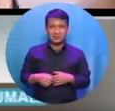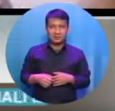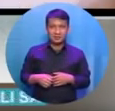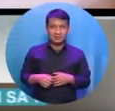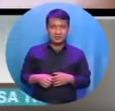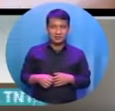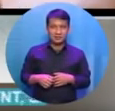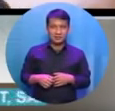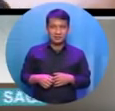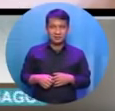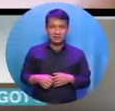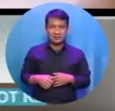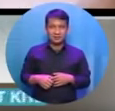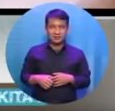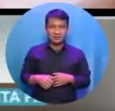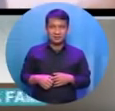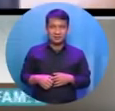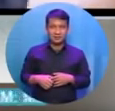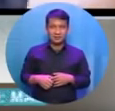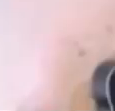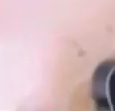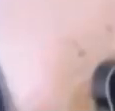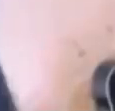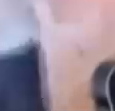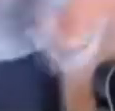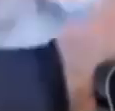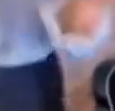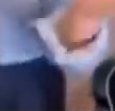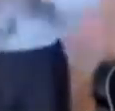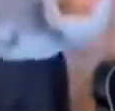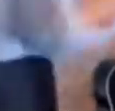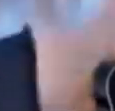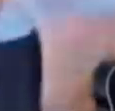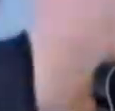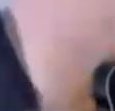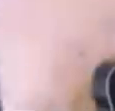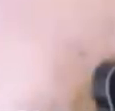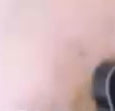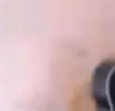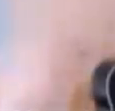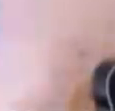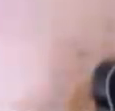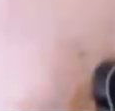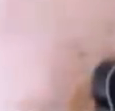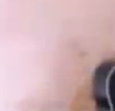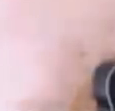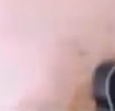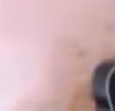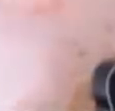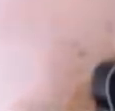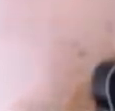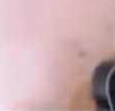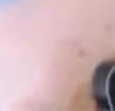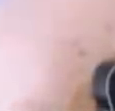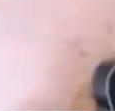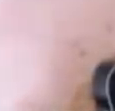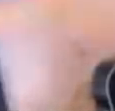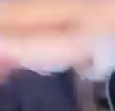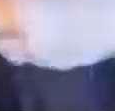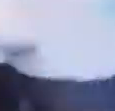magtita. From Angeles City, Pampanga. Basta alam niyang tama, pinakakasama mo siya. Di